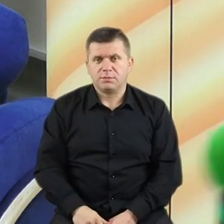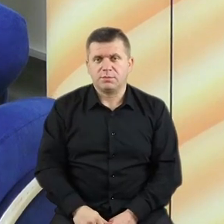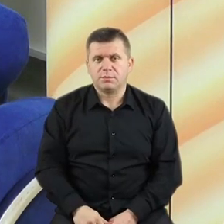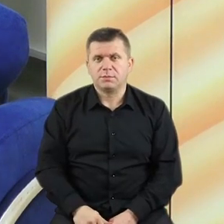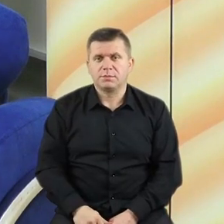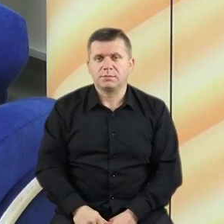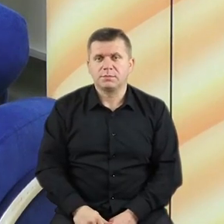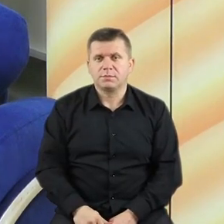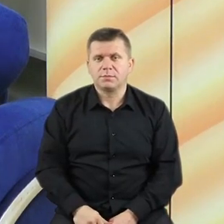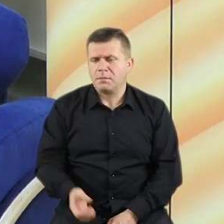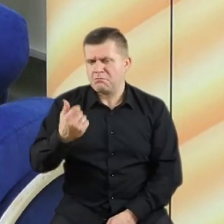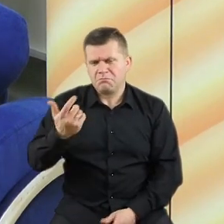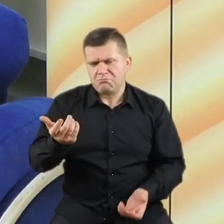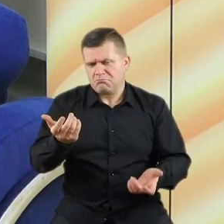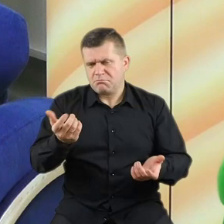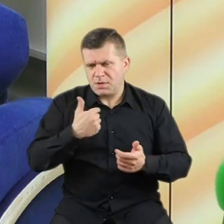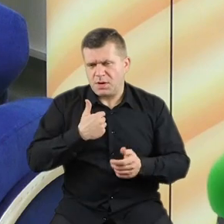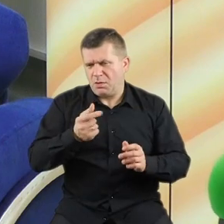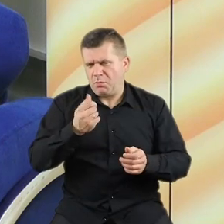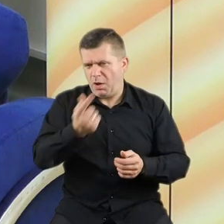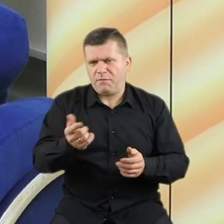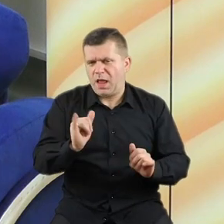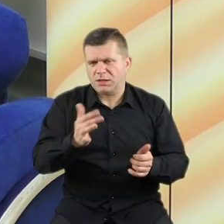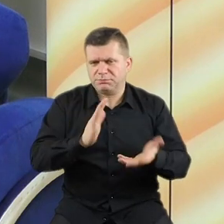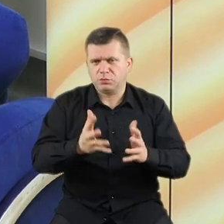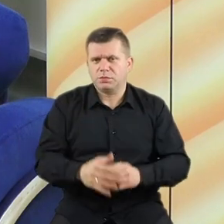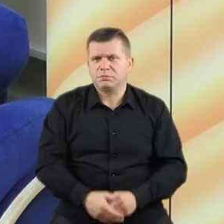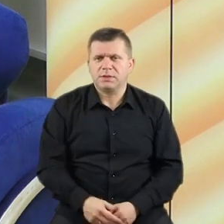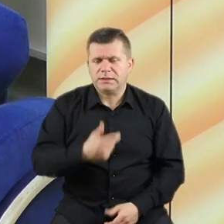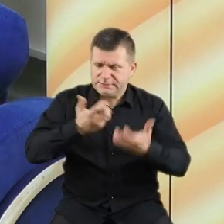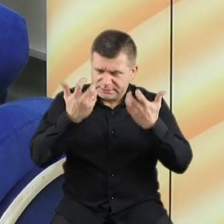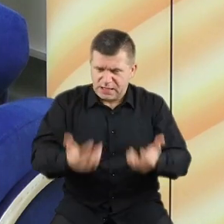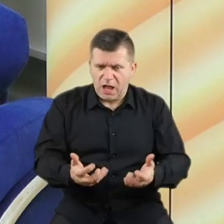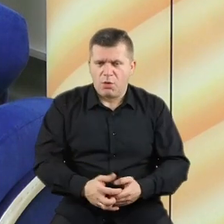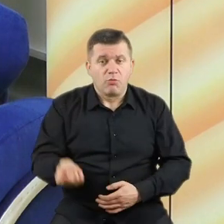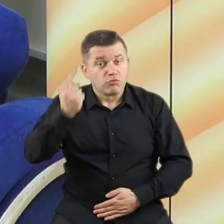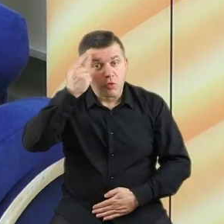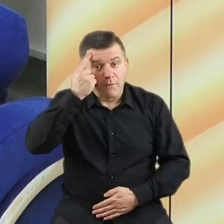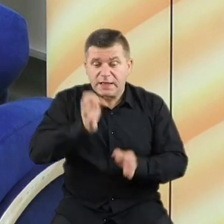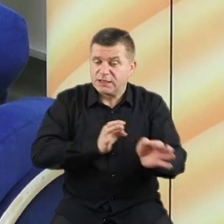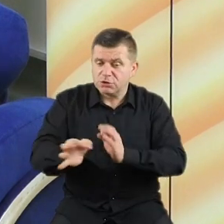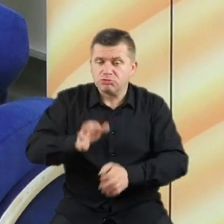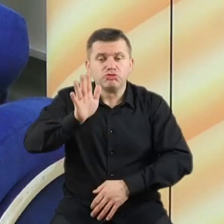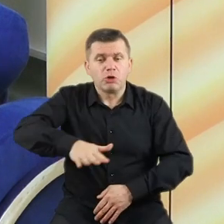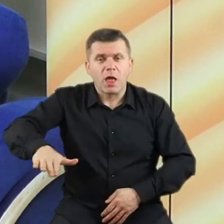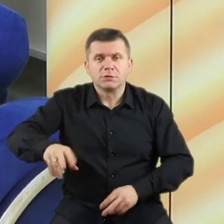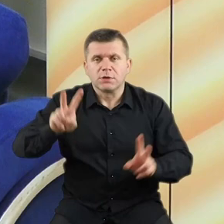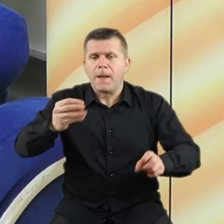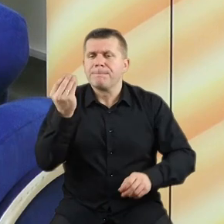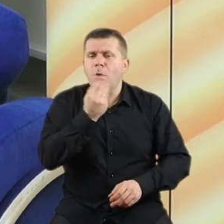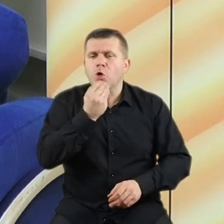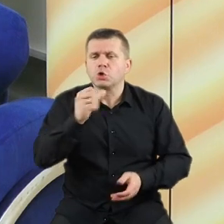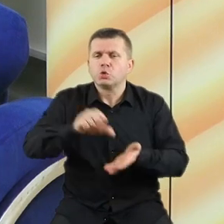się tak dowiedziałam. No ja też nie wiedziałam. W bardzo prosty sposób. Chciałam dowiedzieć się jakiejś historii dzieci z